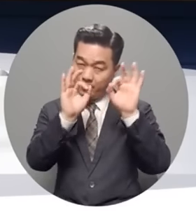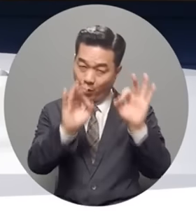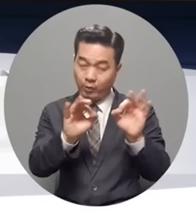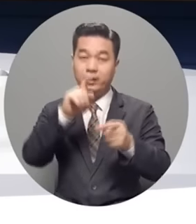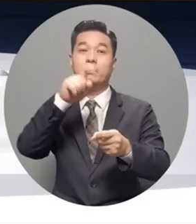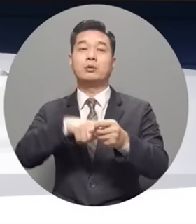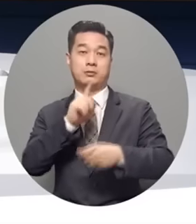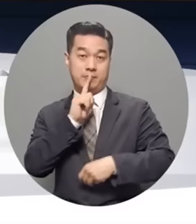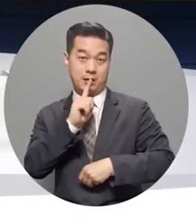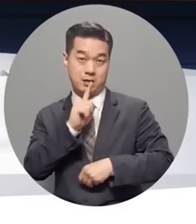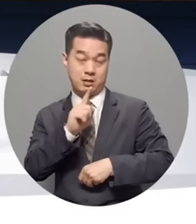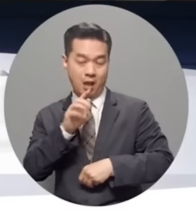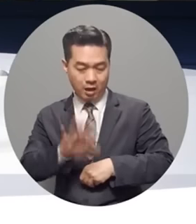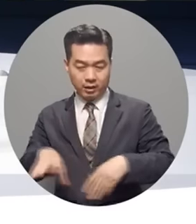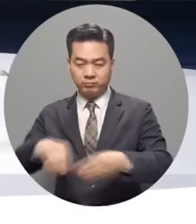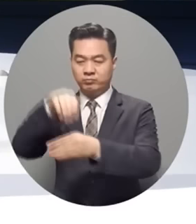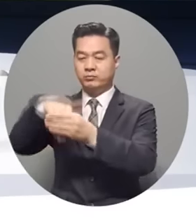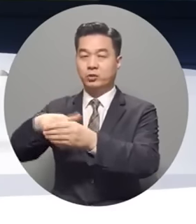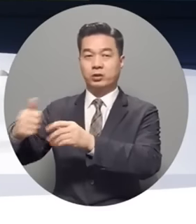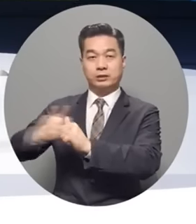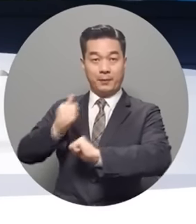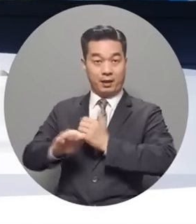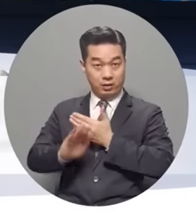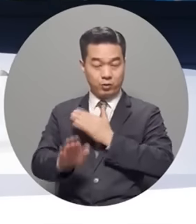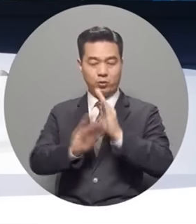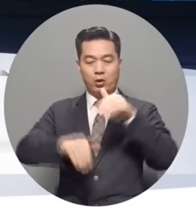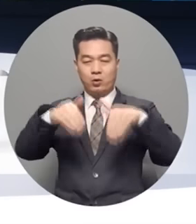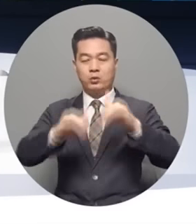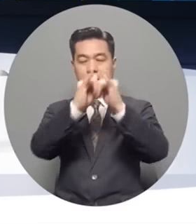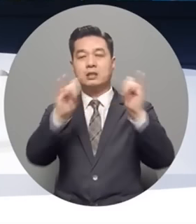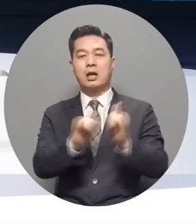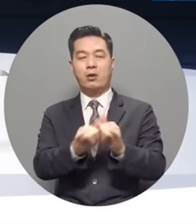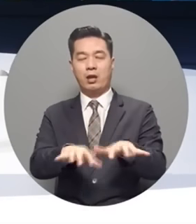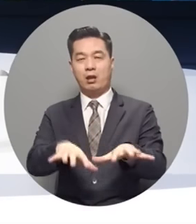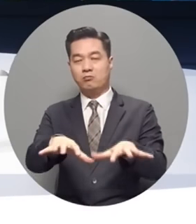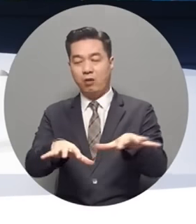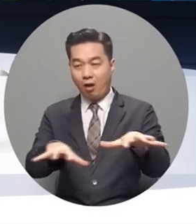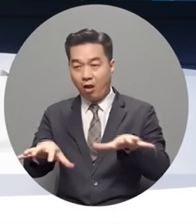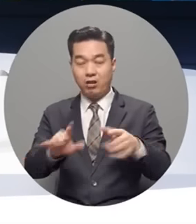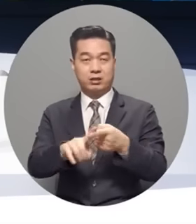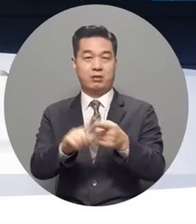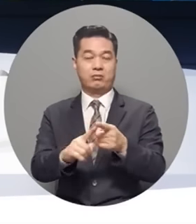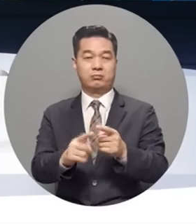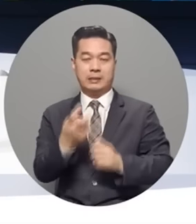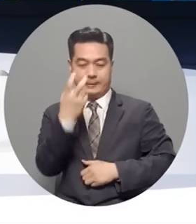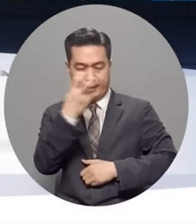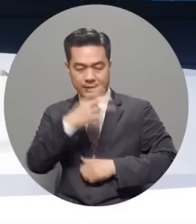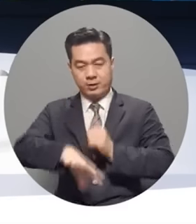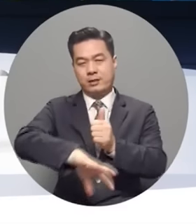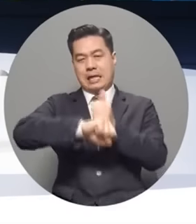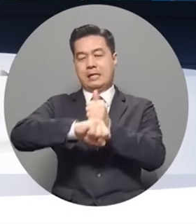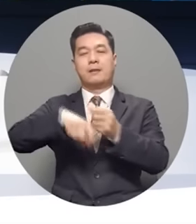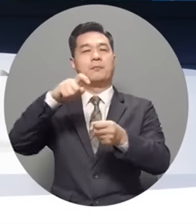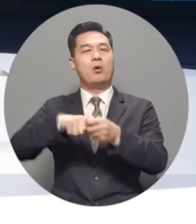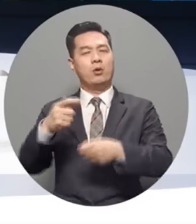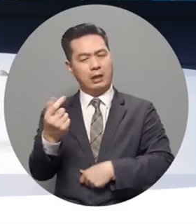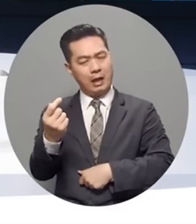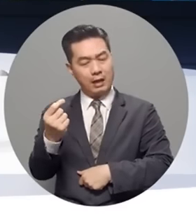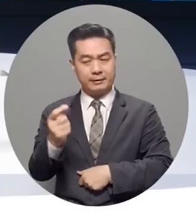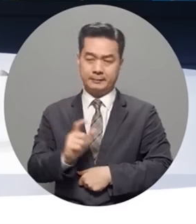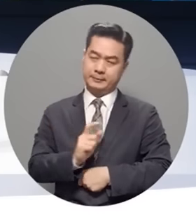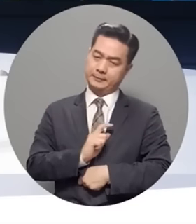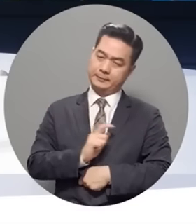설명하고 있지만, 총선 참패 이후 공직사회의 동요를 의식해 사정기관에 대한 장악력을 높이기 위한 포석 아니냐는